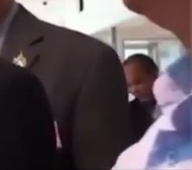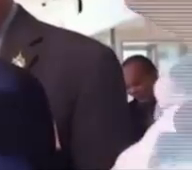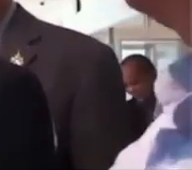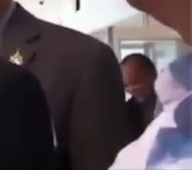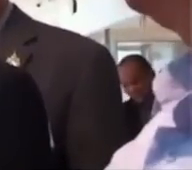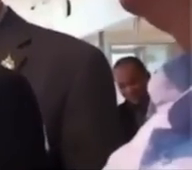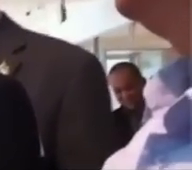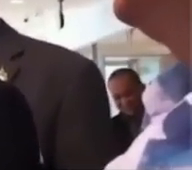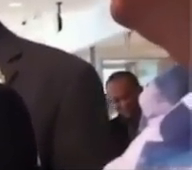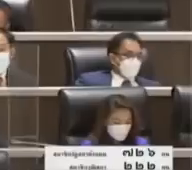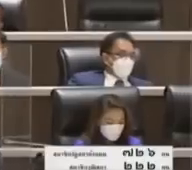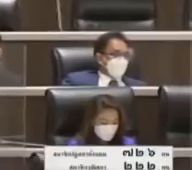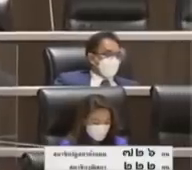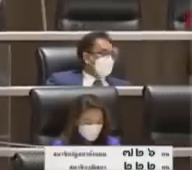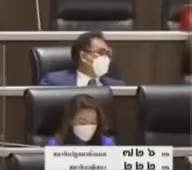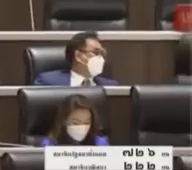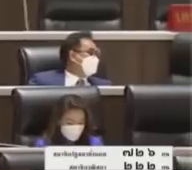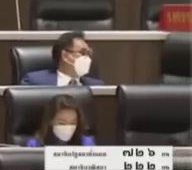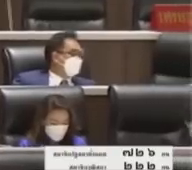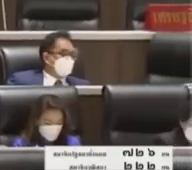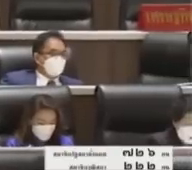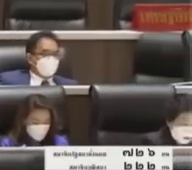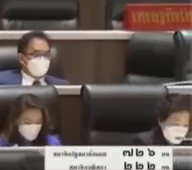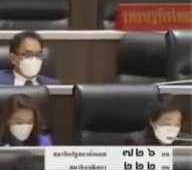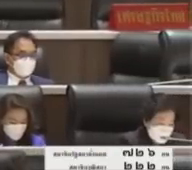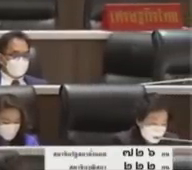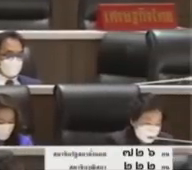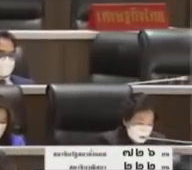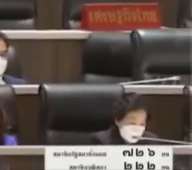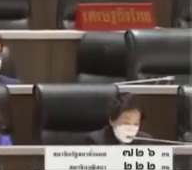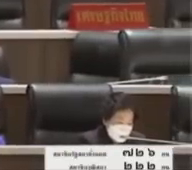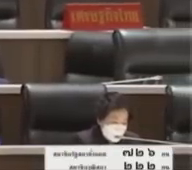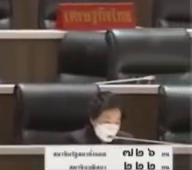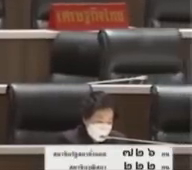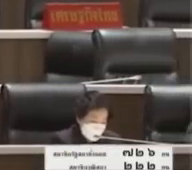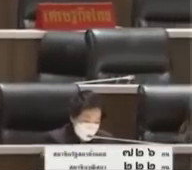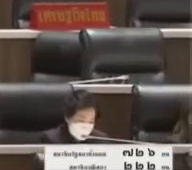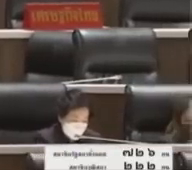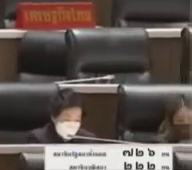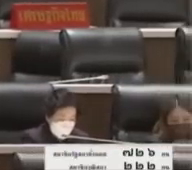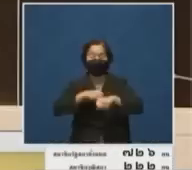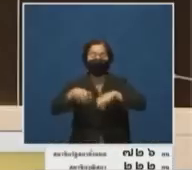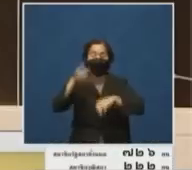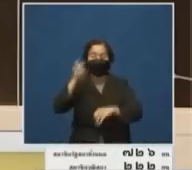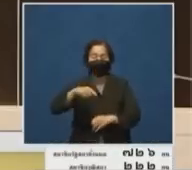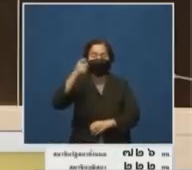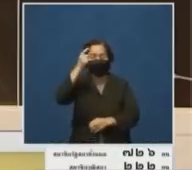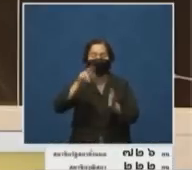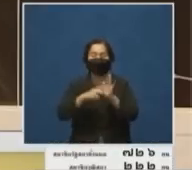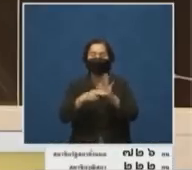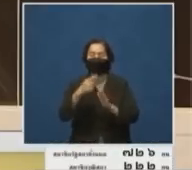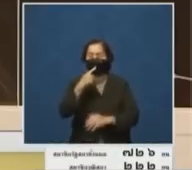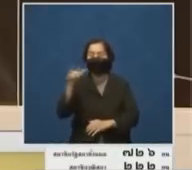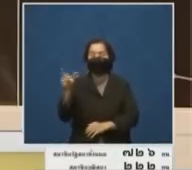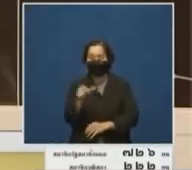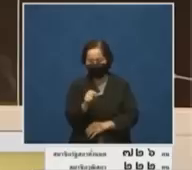องเรียนมาเยอะพี่สำนานซื้อขายตำแหน่งคนนี้อยู่คนละห้วยเด็กคนนั่นคนนี้ข้ามไปข้ามมาถูกร้องเรียนกันมาเยอะ